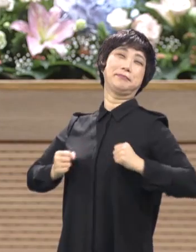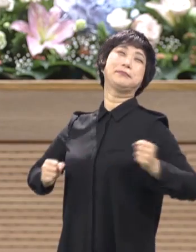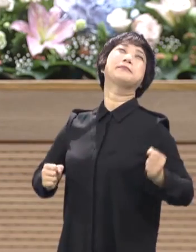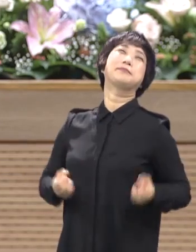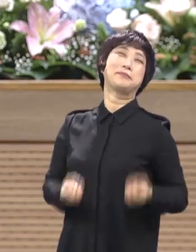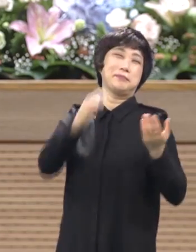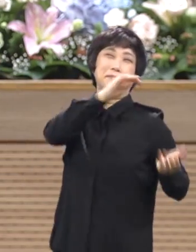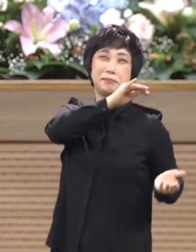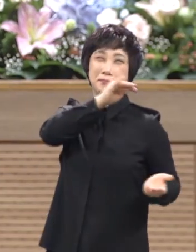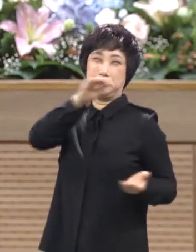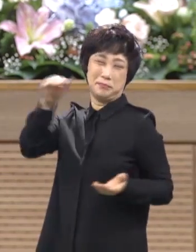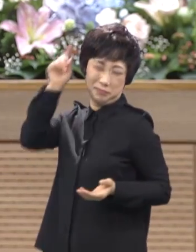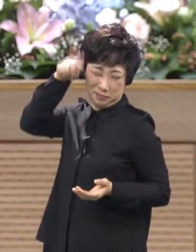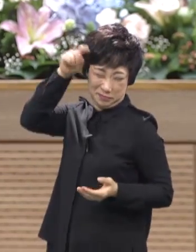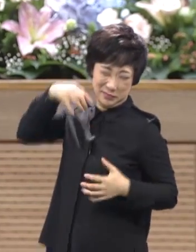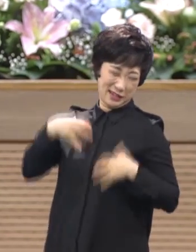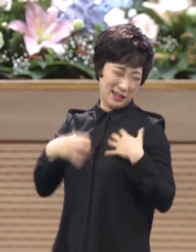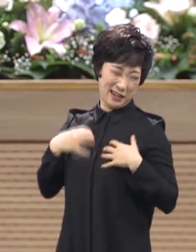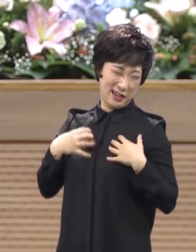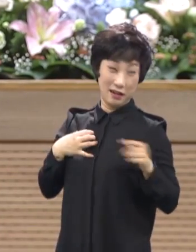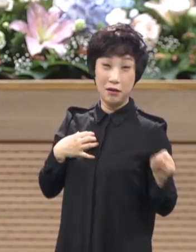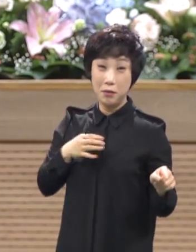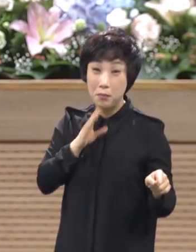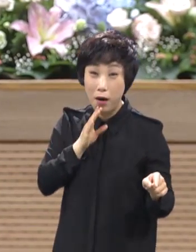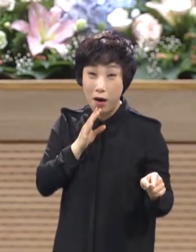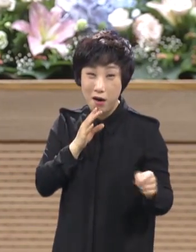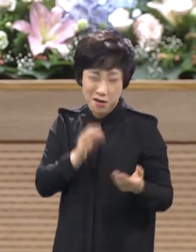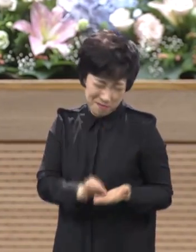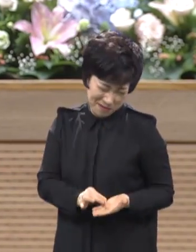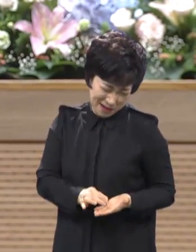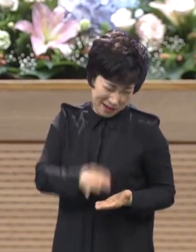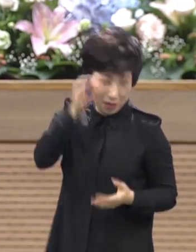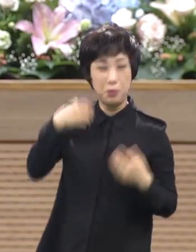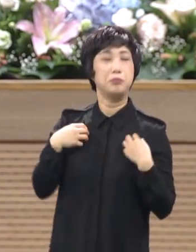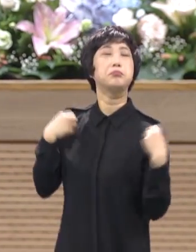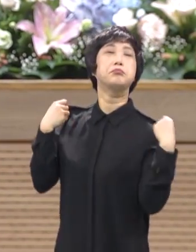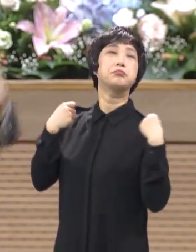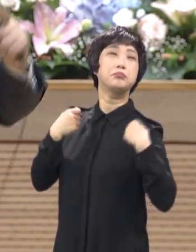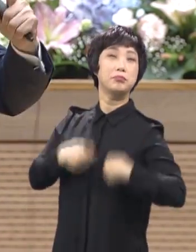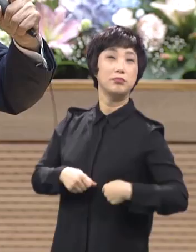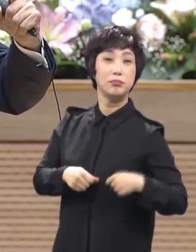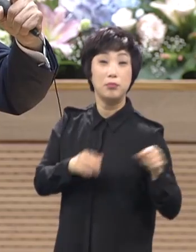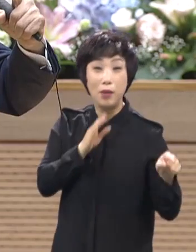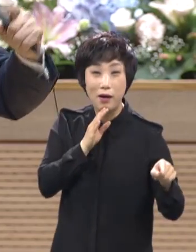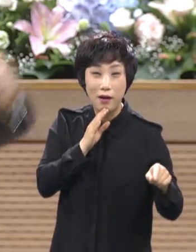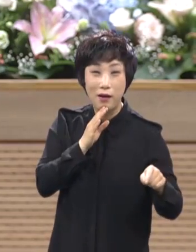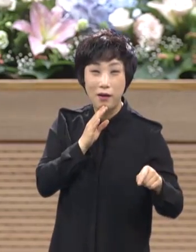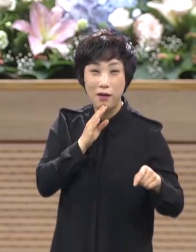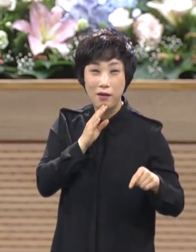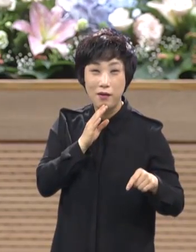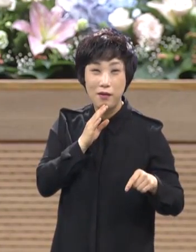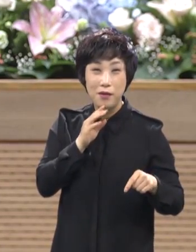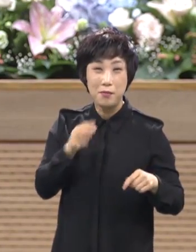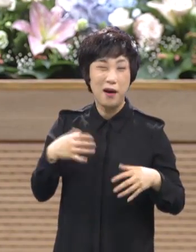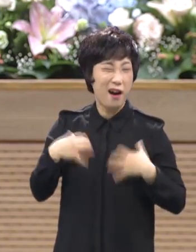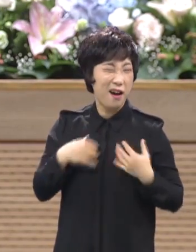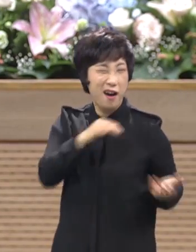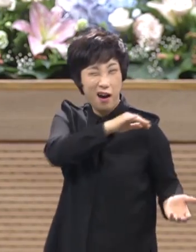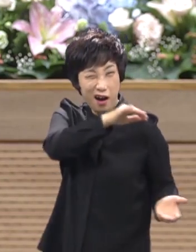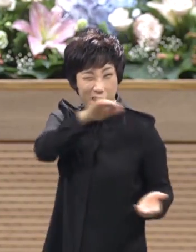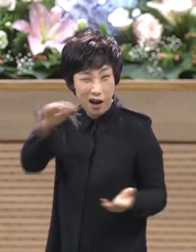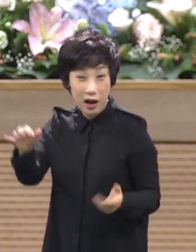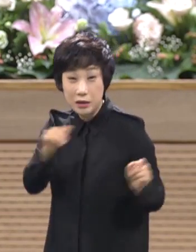잔치하며 날마다 호화를 연락하며 아주 비싼 옷을 입고 그리고 막 출렁대고